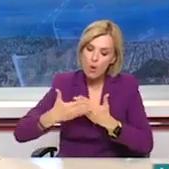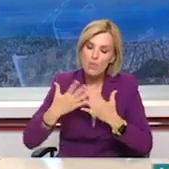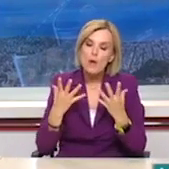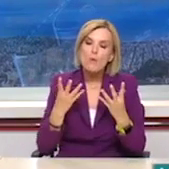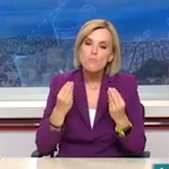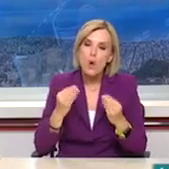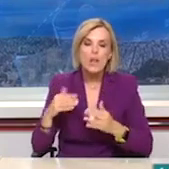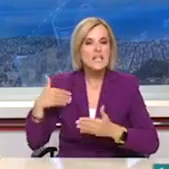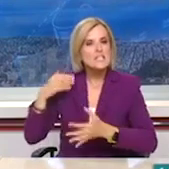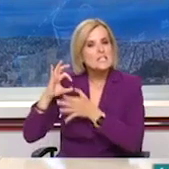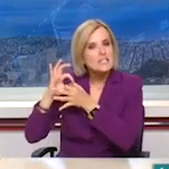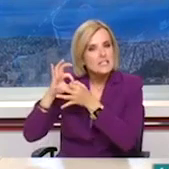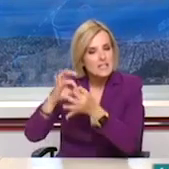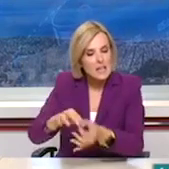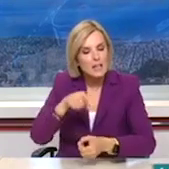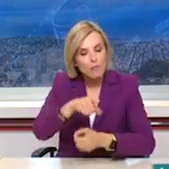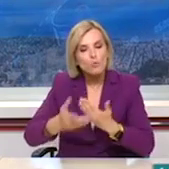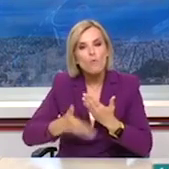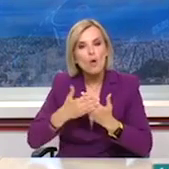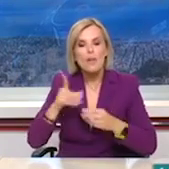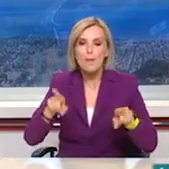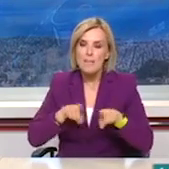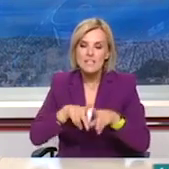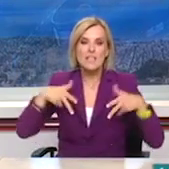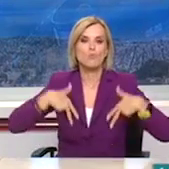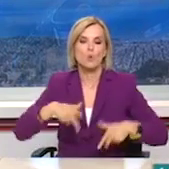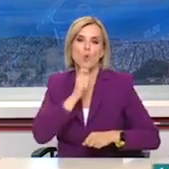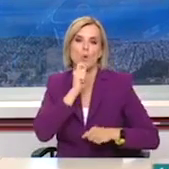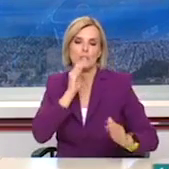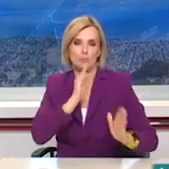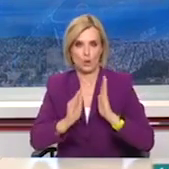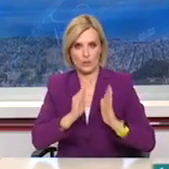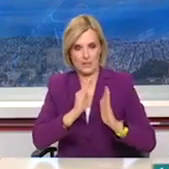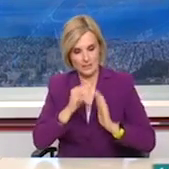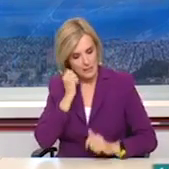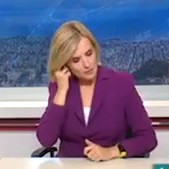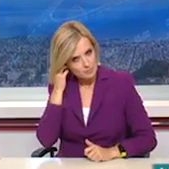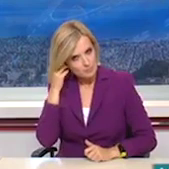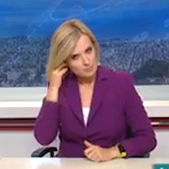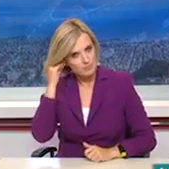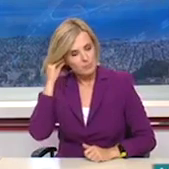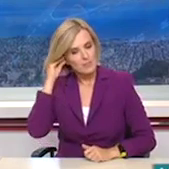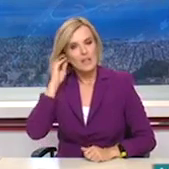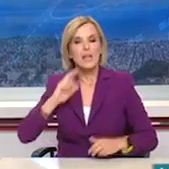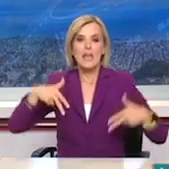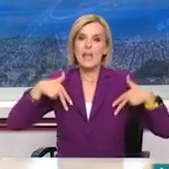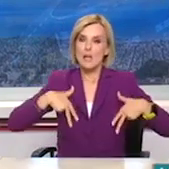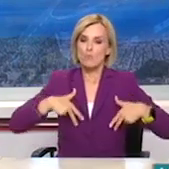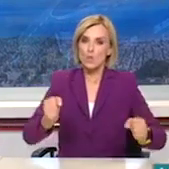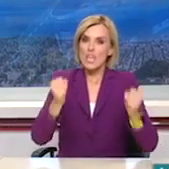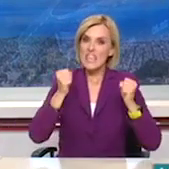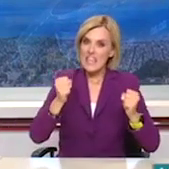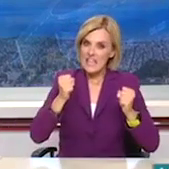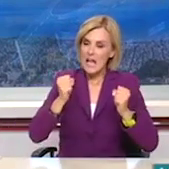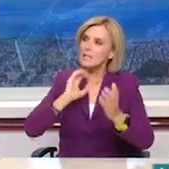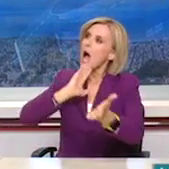βοηθήσει και θα συνεχίσει να μας βοηθά στο μέλλον το Υπουργείο Πολιτικής Προστασίας. Το Υπουργείο Υγείας παραμένει σε επικοινωνία με τον Παγκόσμιο